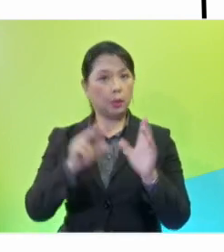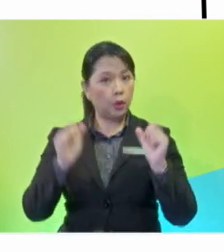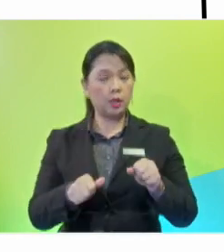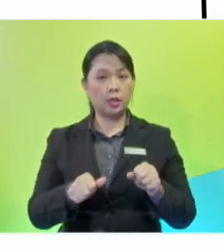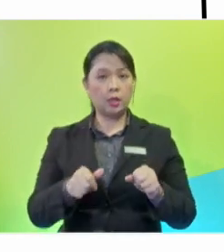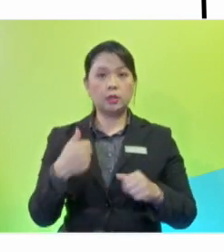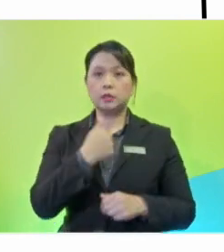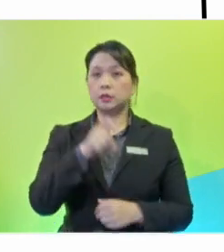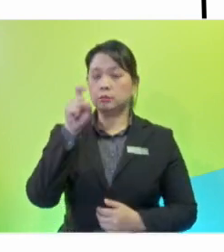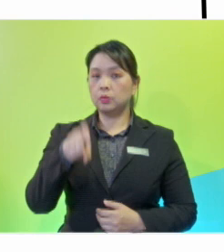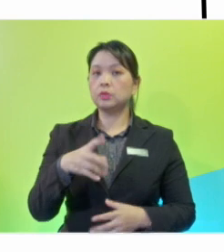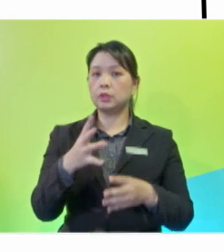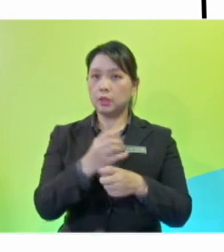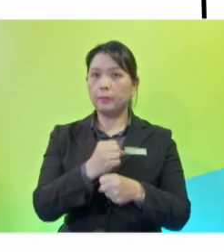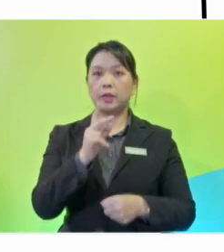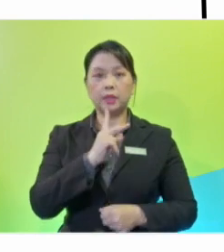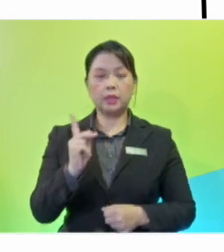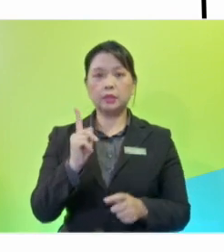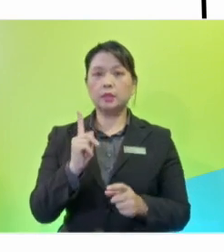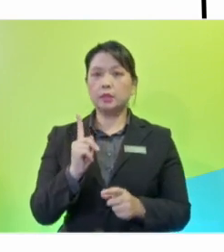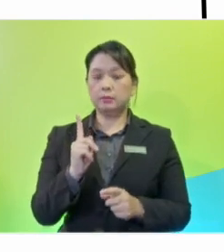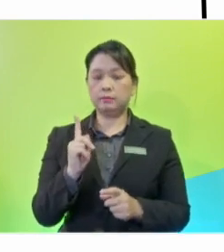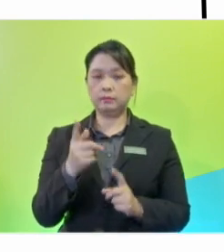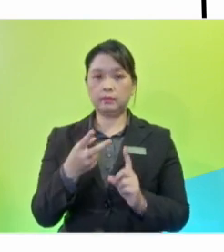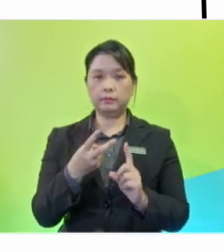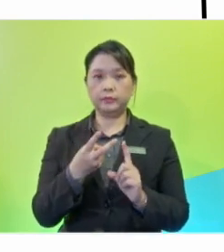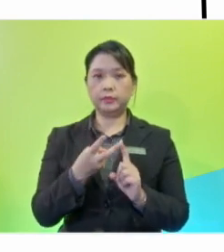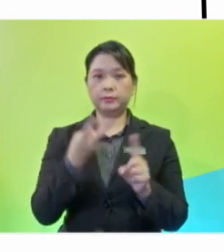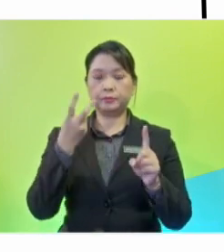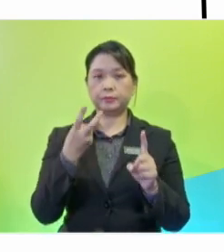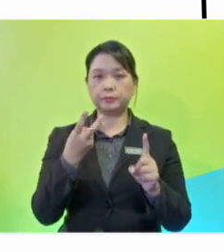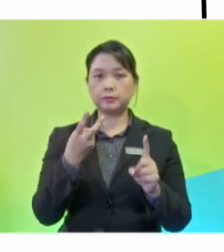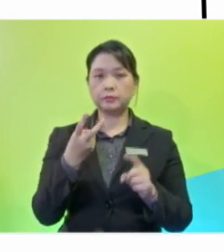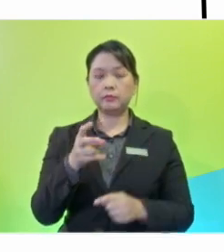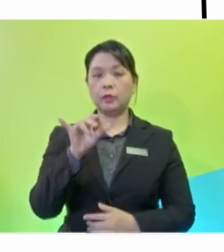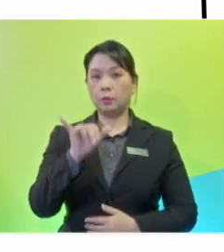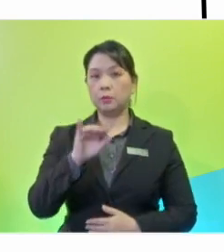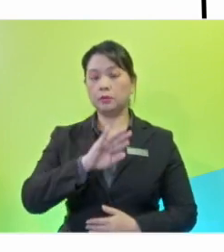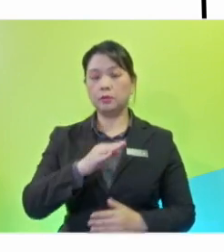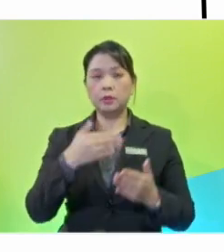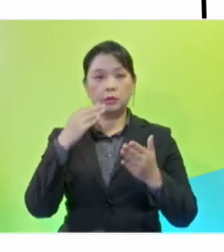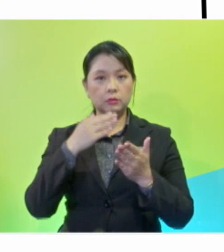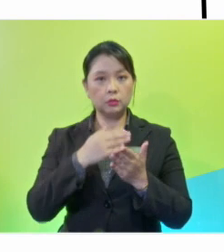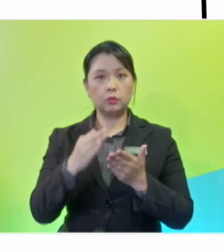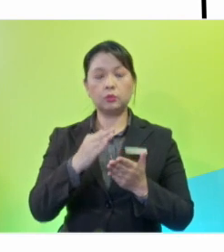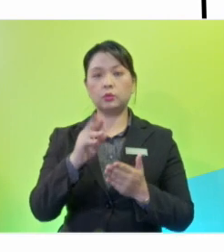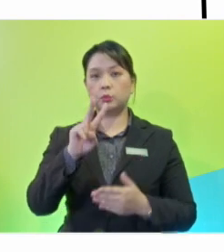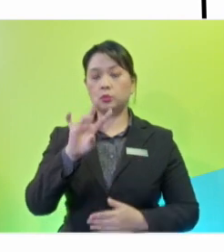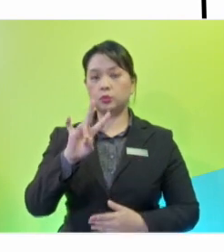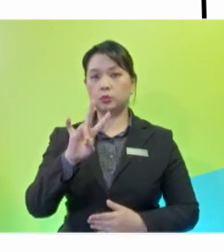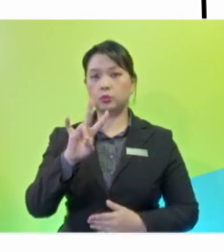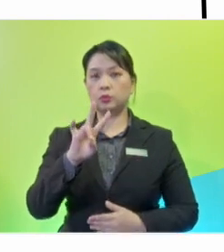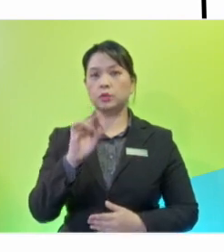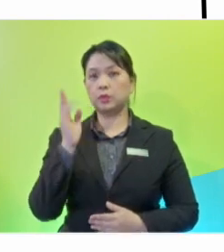kita perlu dapatkan keturunan itu daripada ungkapan yang dibagi Why tolak 27 X kuadran =